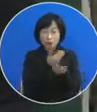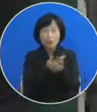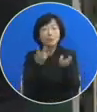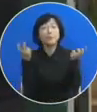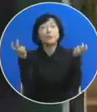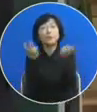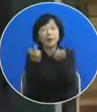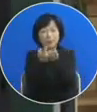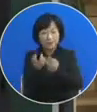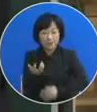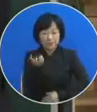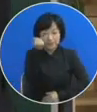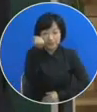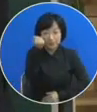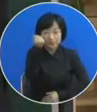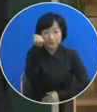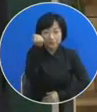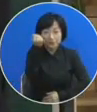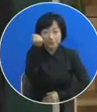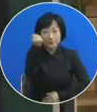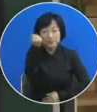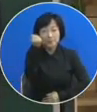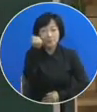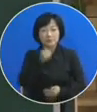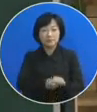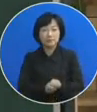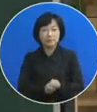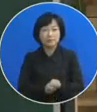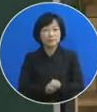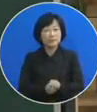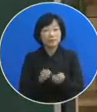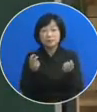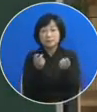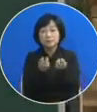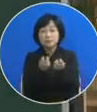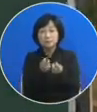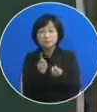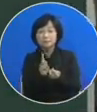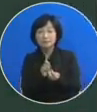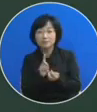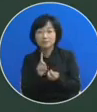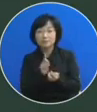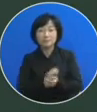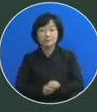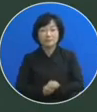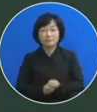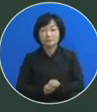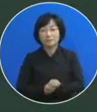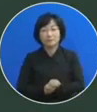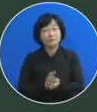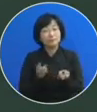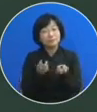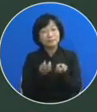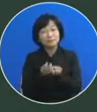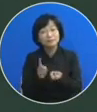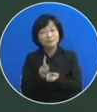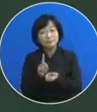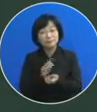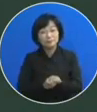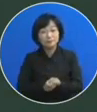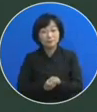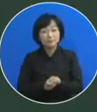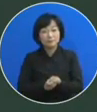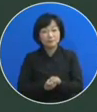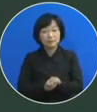important method for this. 어떤 방법인 줄 아십니까? What kind of method? 어떤 방법입니까? What kind of method? 400년